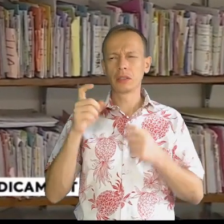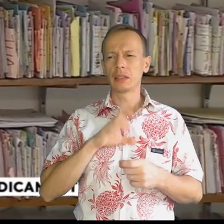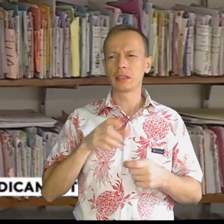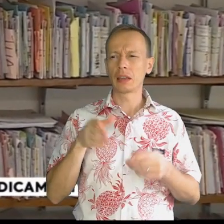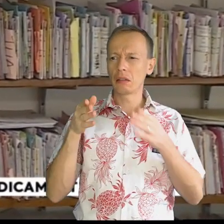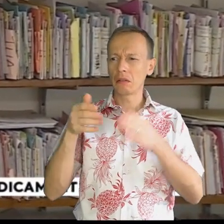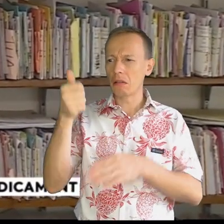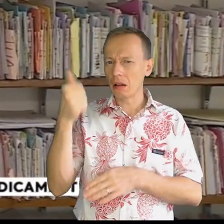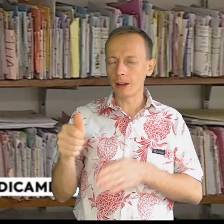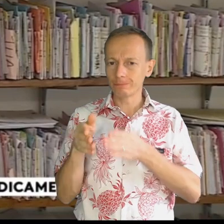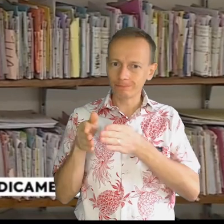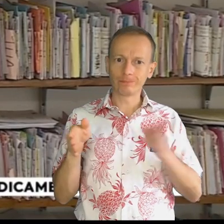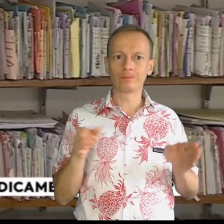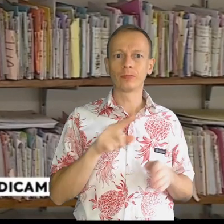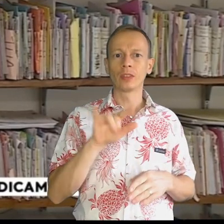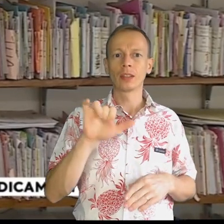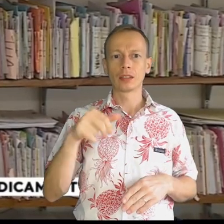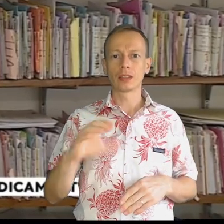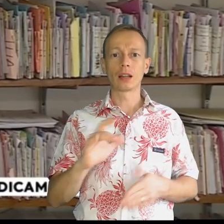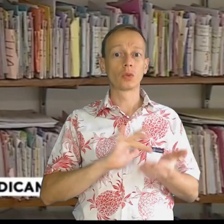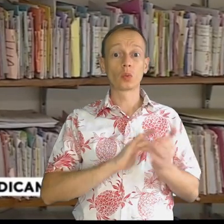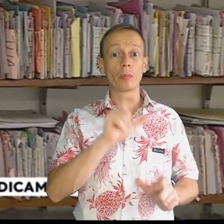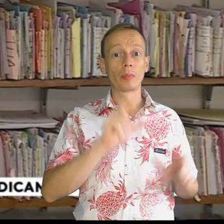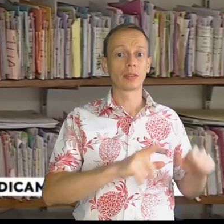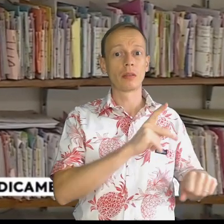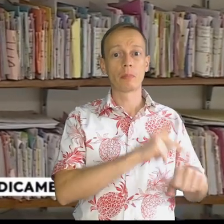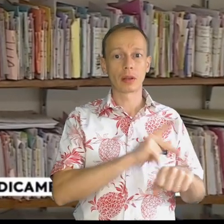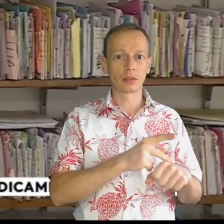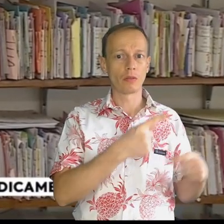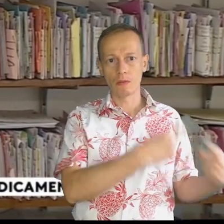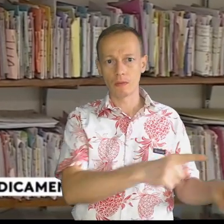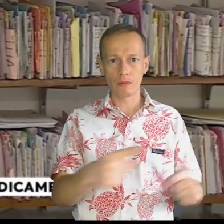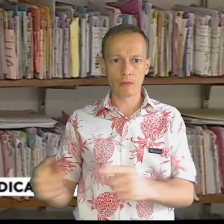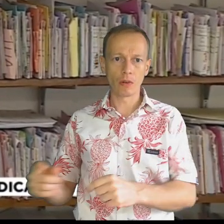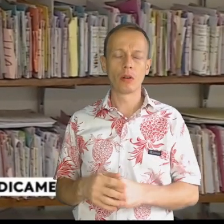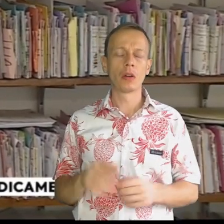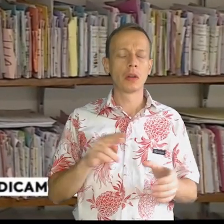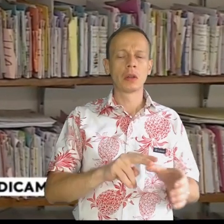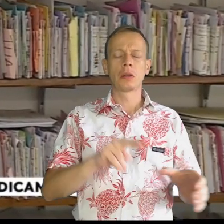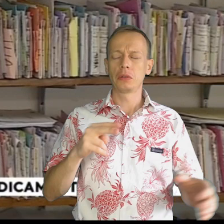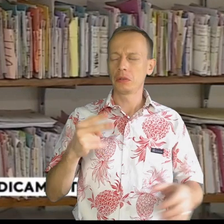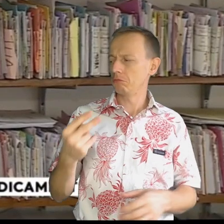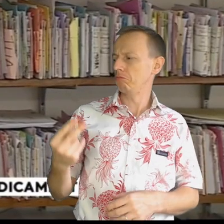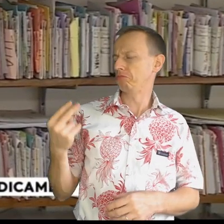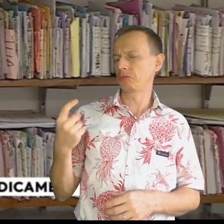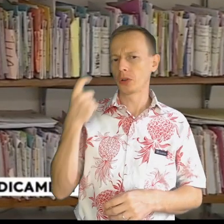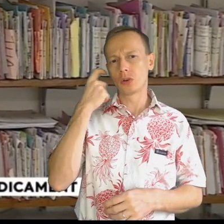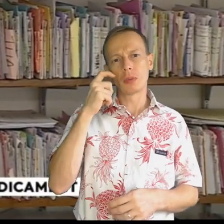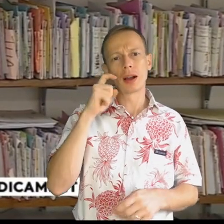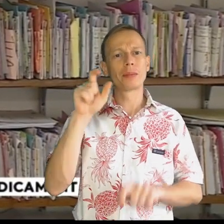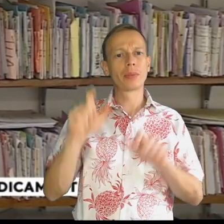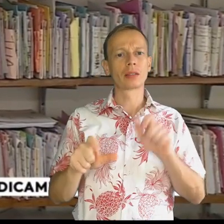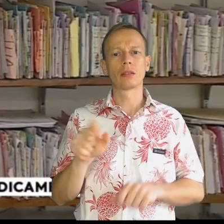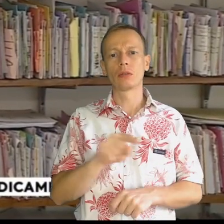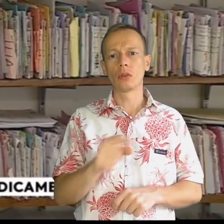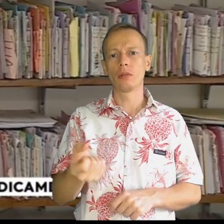j'ai essayé d'élargir et depuis septembre-octobre, j'ai essayé de donner un petit peu du zinc à toute ma patientèle. Maintenant, avec le recul, je constate